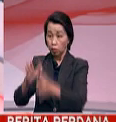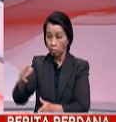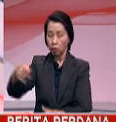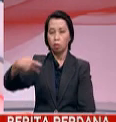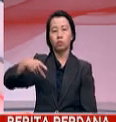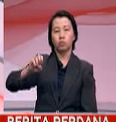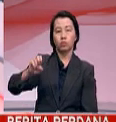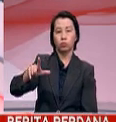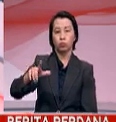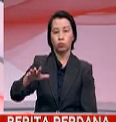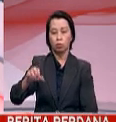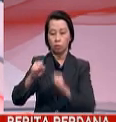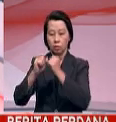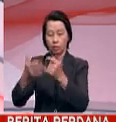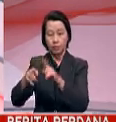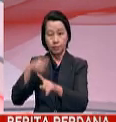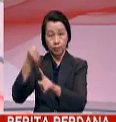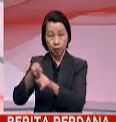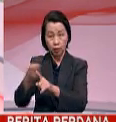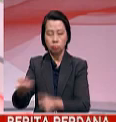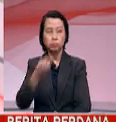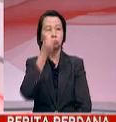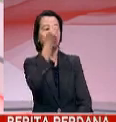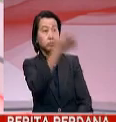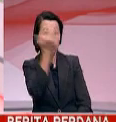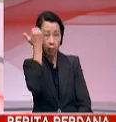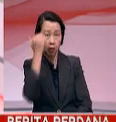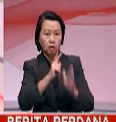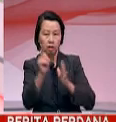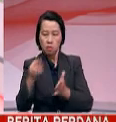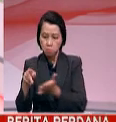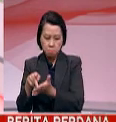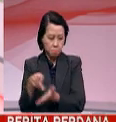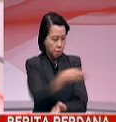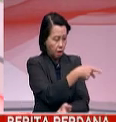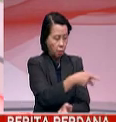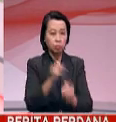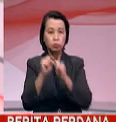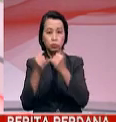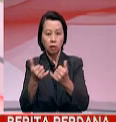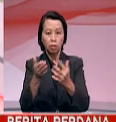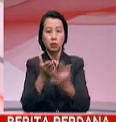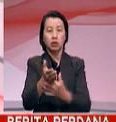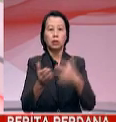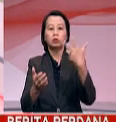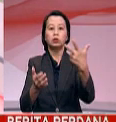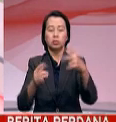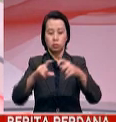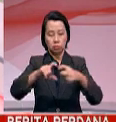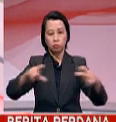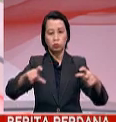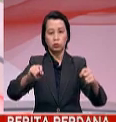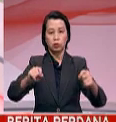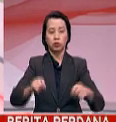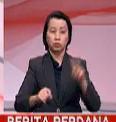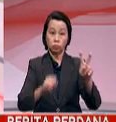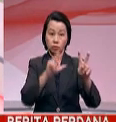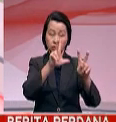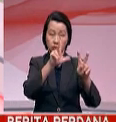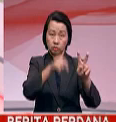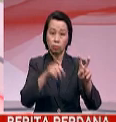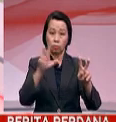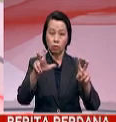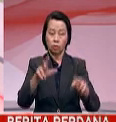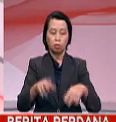pengarah syarikat Cergas Murni Sendirian Berhad memberitahu pembayaran dibuat syarikat melalui tiga cek antara 23 Mac